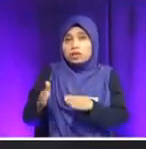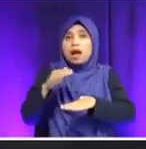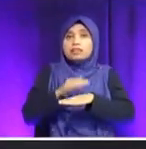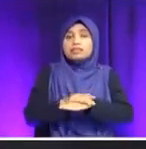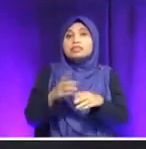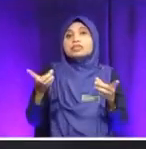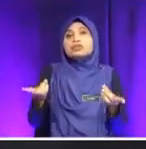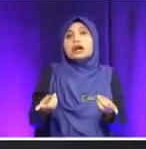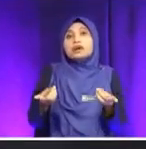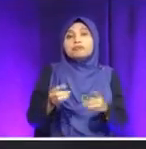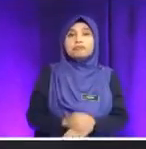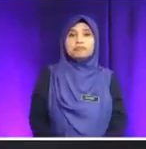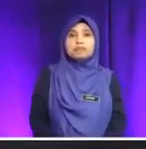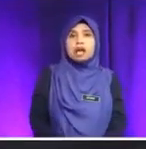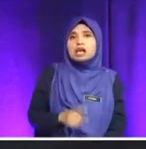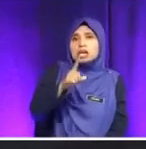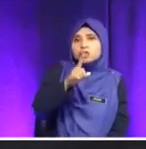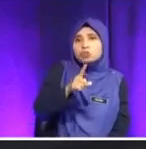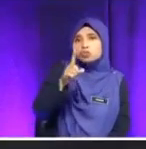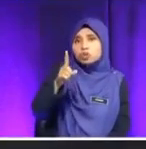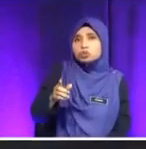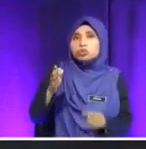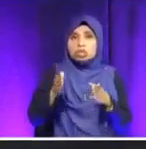Okey. Okey, kita susun satu persatu.